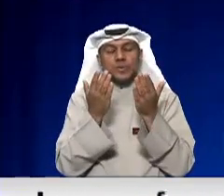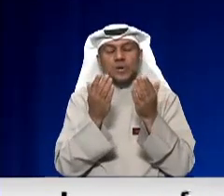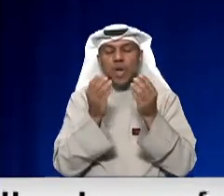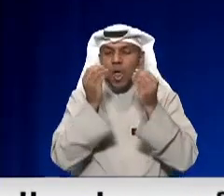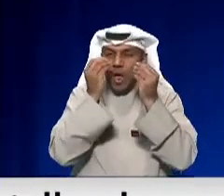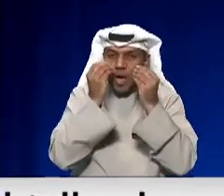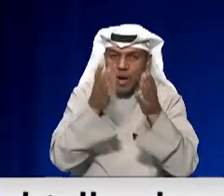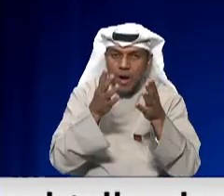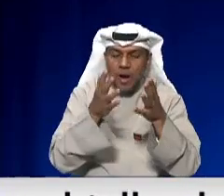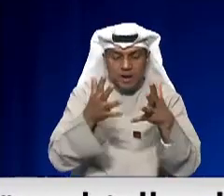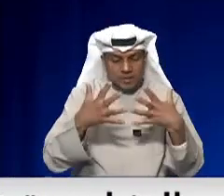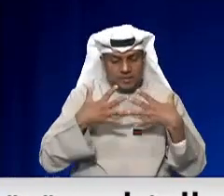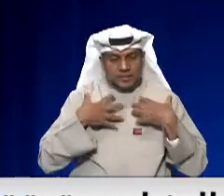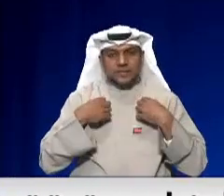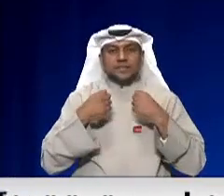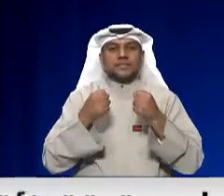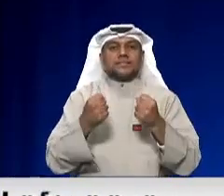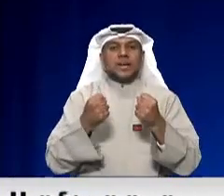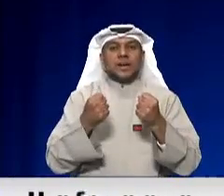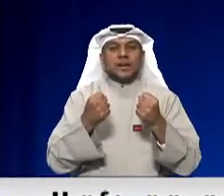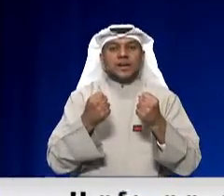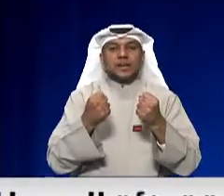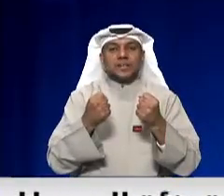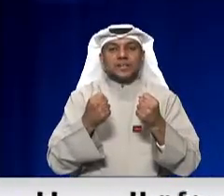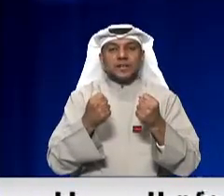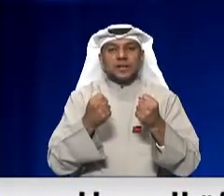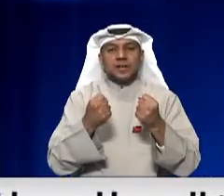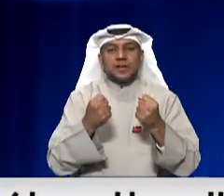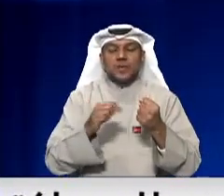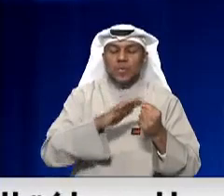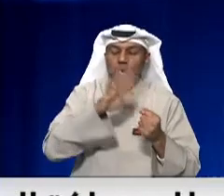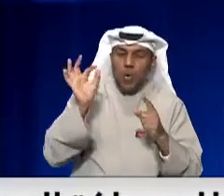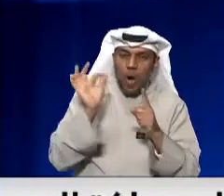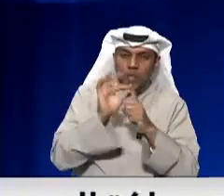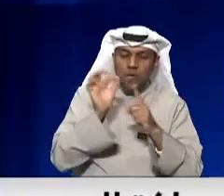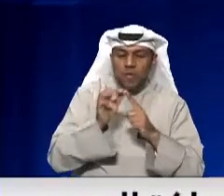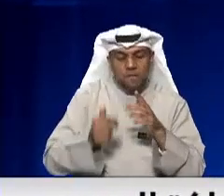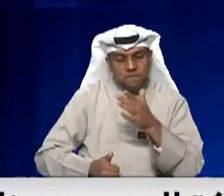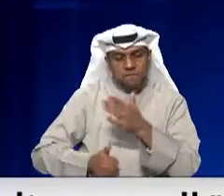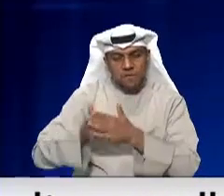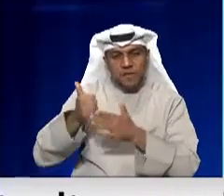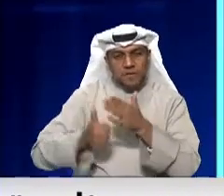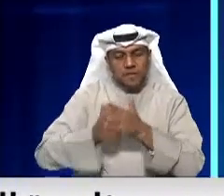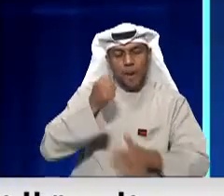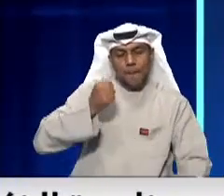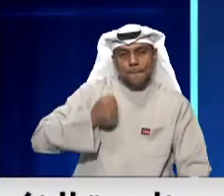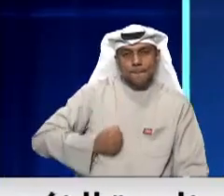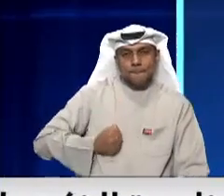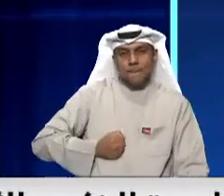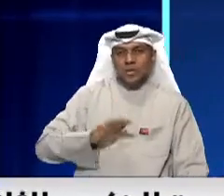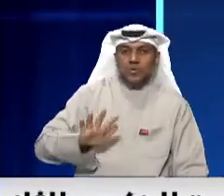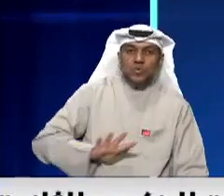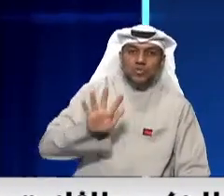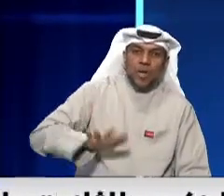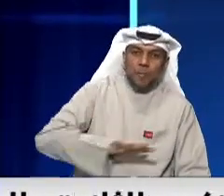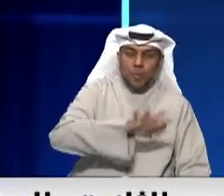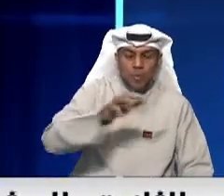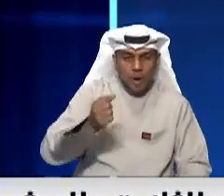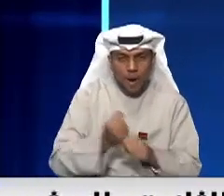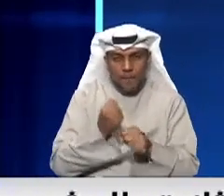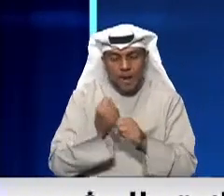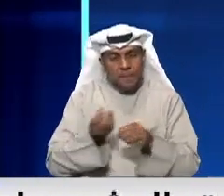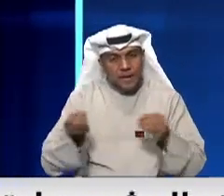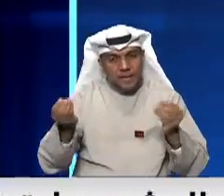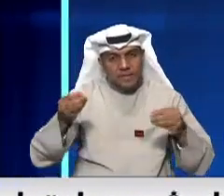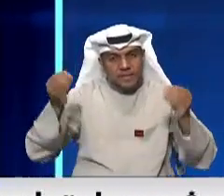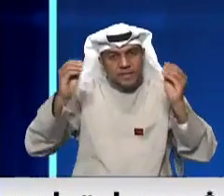يديم على جلالته موفور الصحه والعافيه وان يحقق لمملكه البحرين الشقيقه وشعبها الكريم المزيد